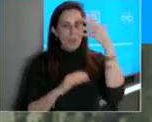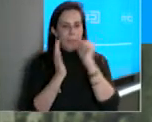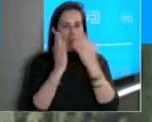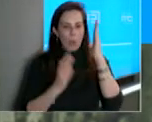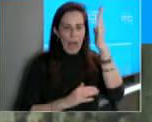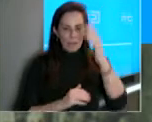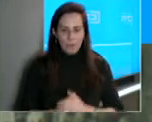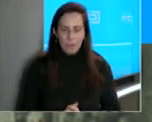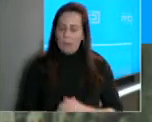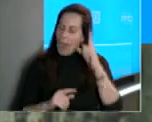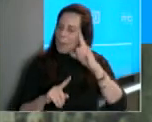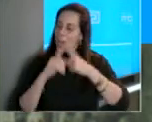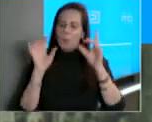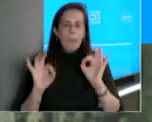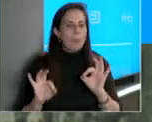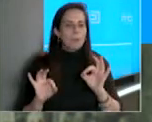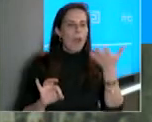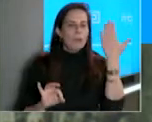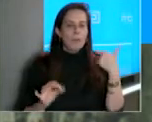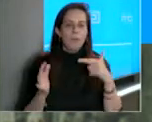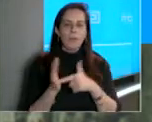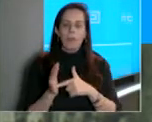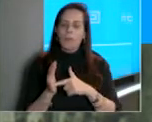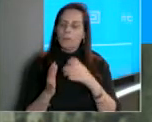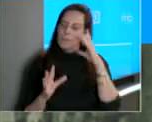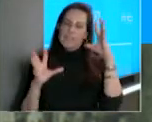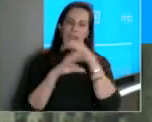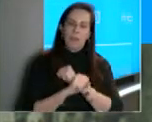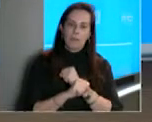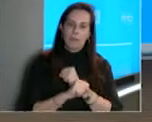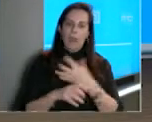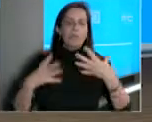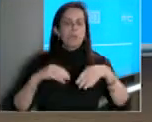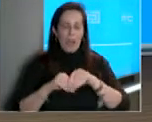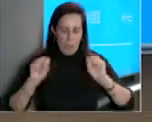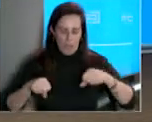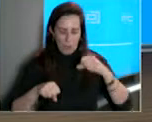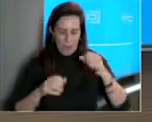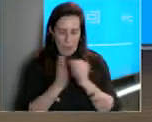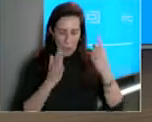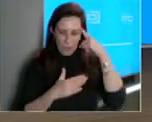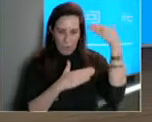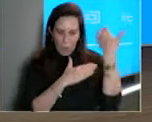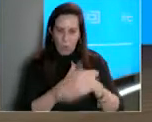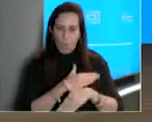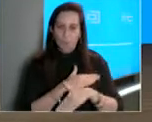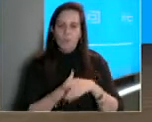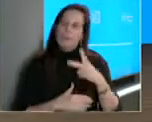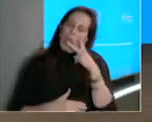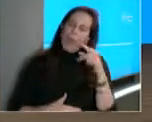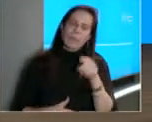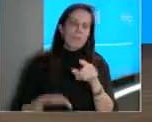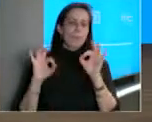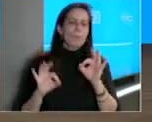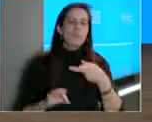קדימה. המחלוקת באמת הייתה על נקודות המבט. משפחת מוזס, שהייתה הבעלים בין היתר של בית דפוס, ראתה את זה